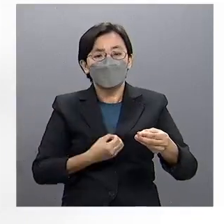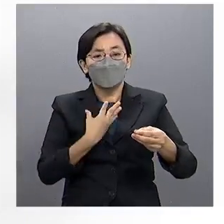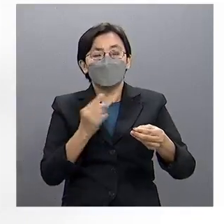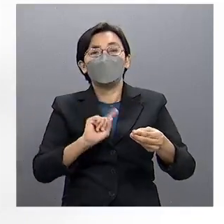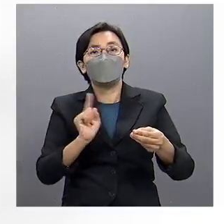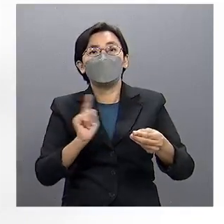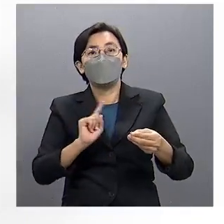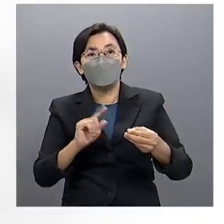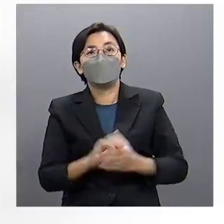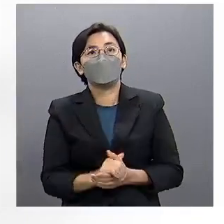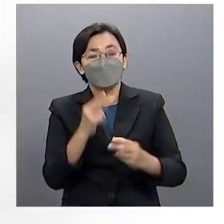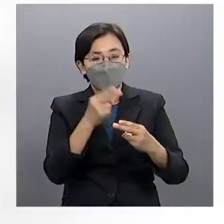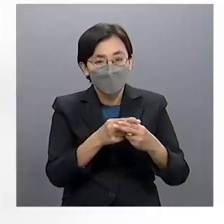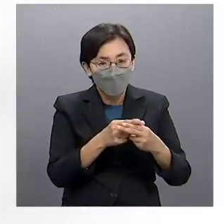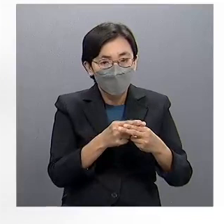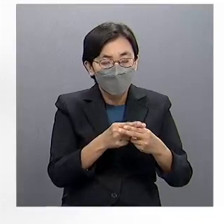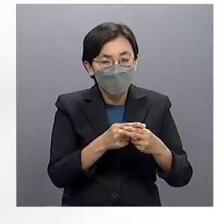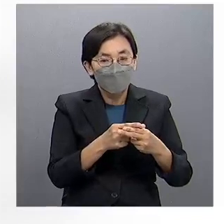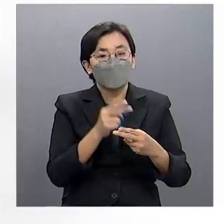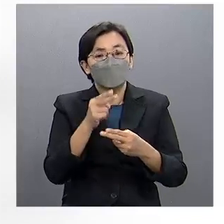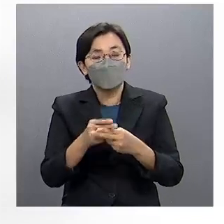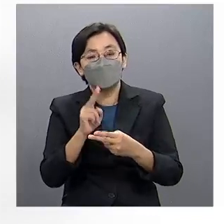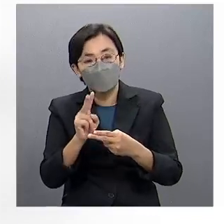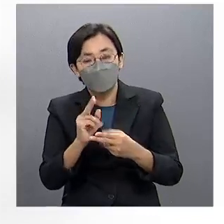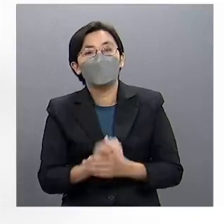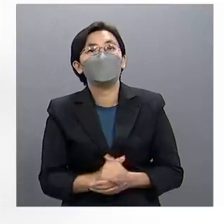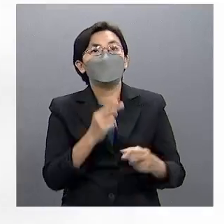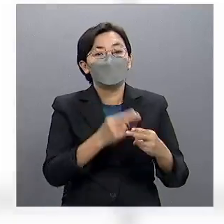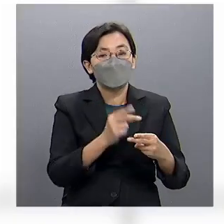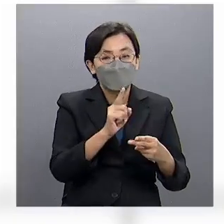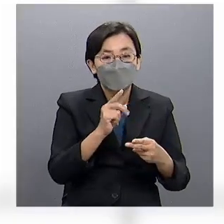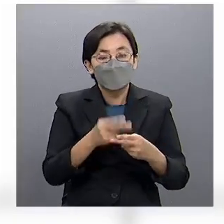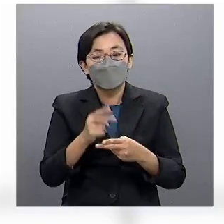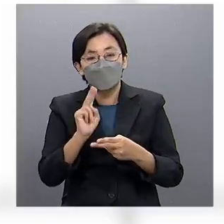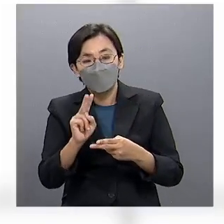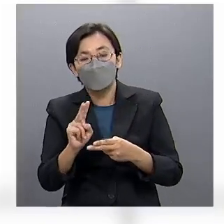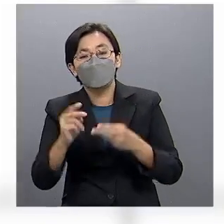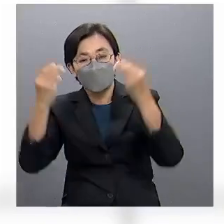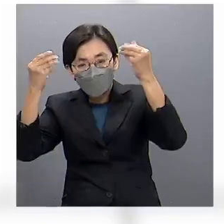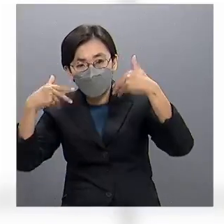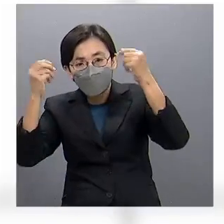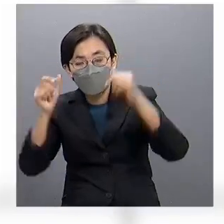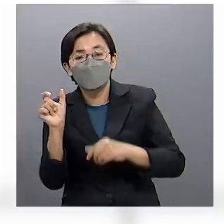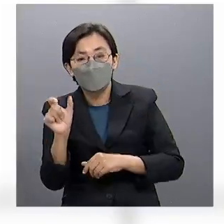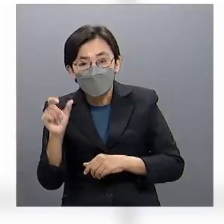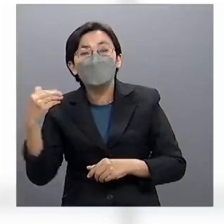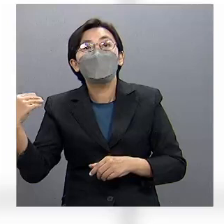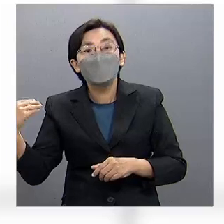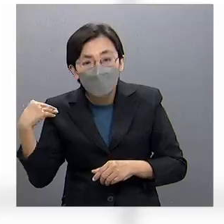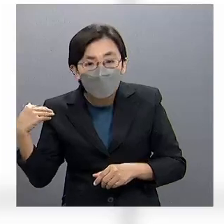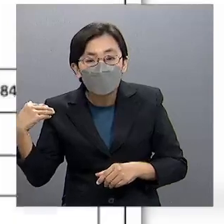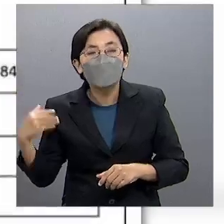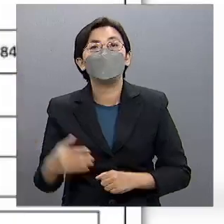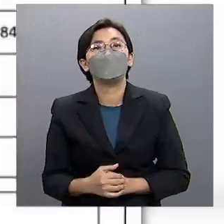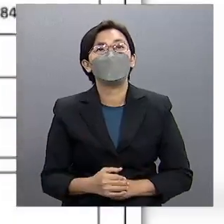ชื่อเรานามสกุลของเราคุณผู้ชมมีเลขบัตรประจำตัวประชาชนของตัวเราด้วยมีที่